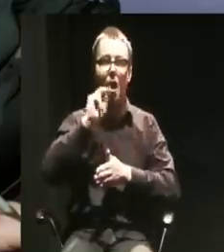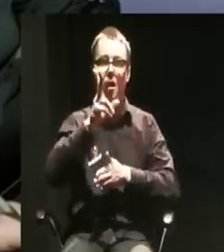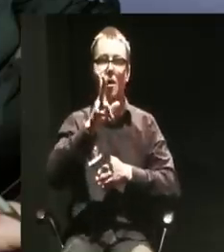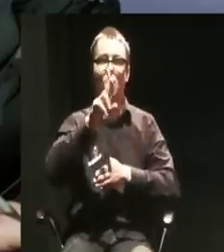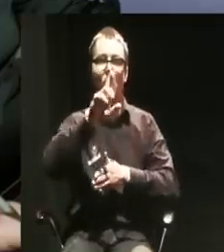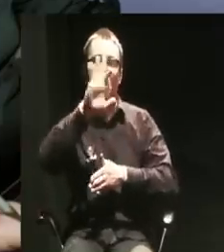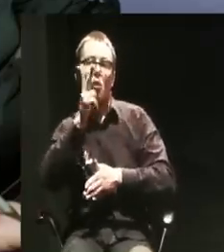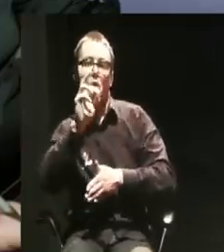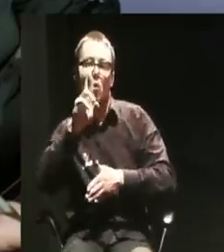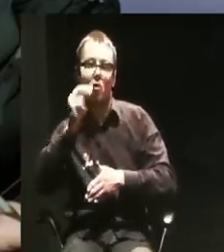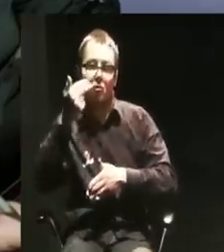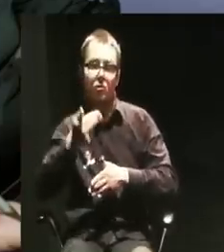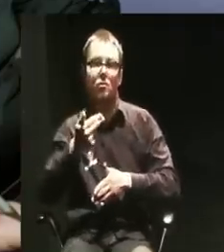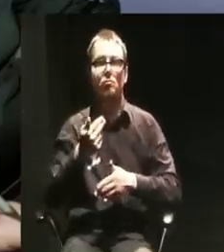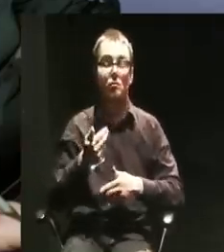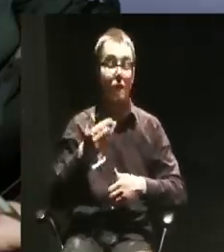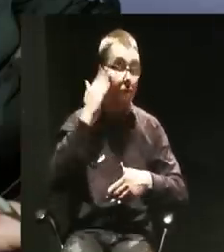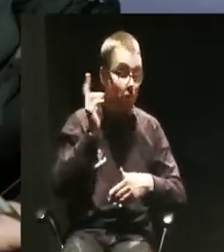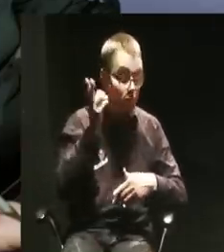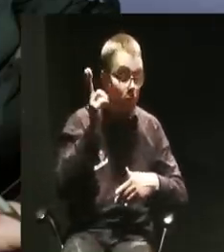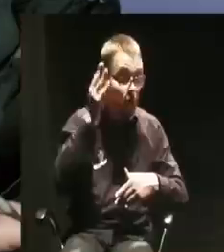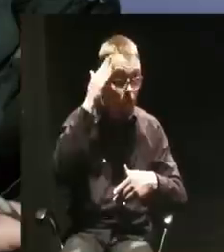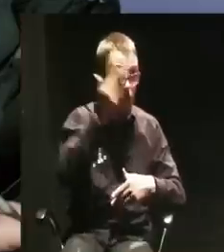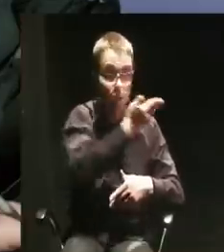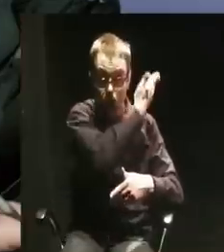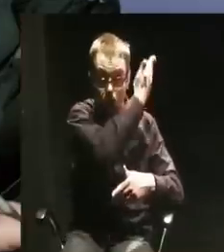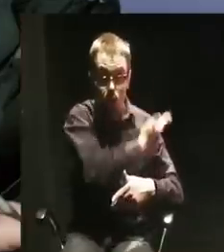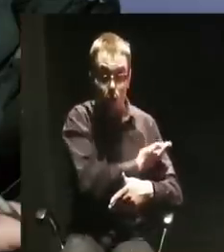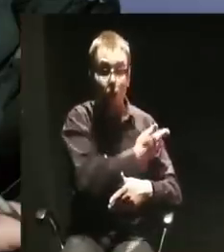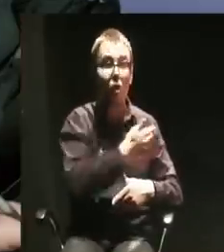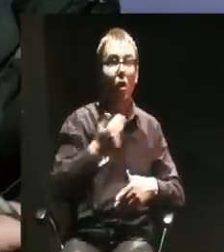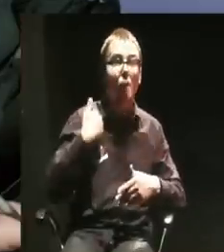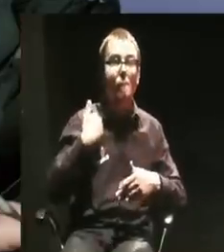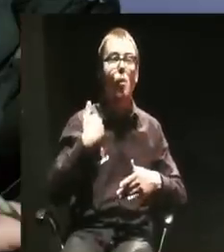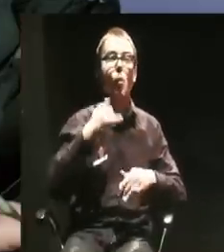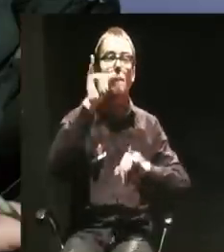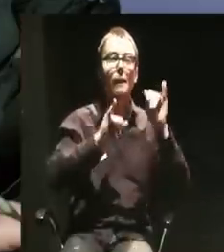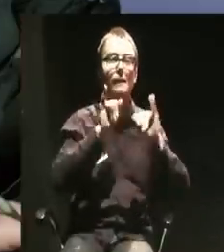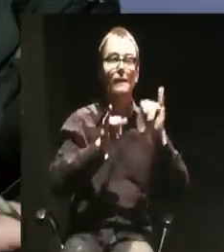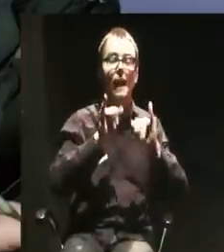większość z twarzy kojarzy, podczas Kreatywni